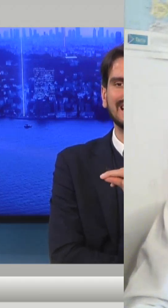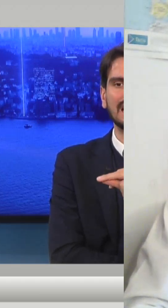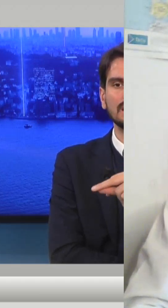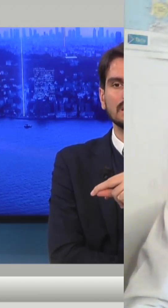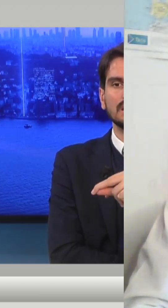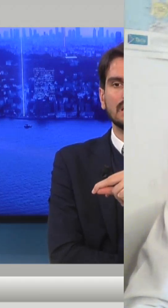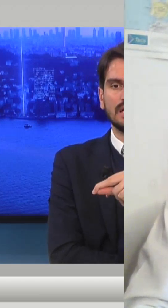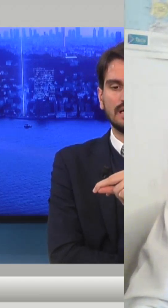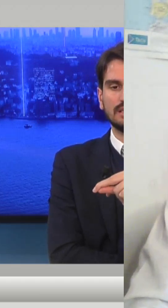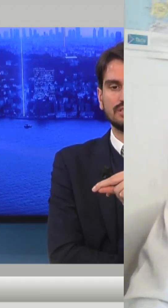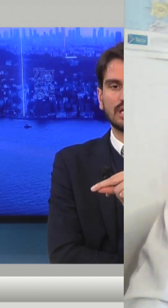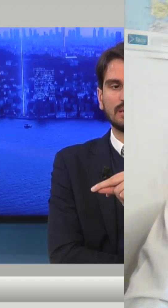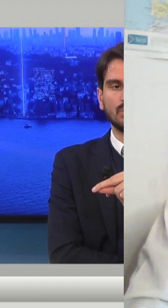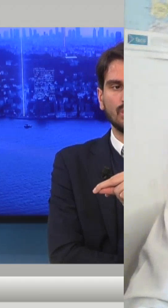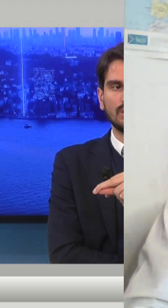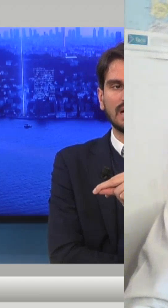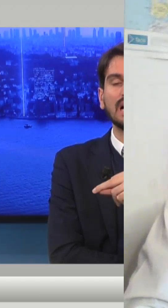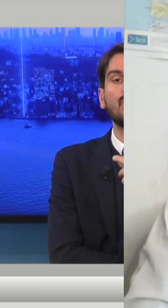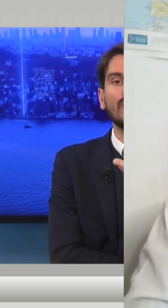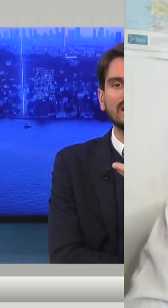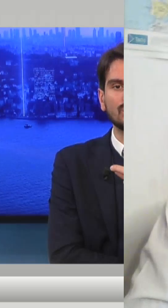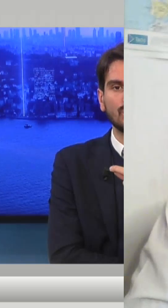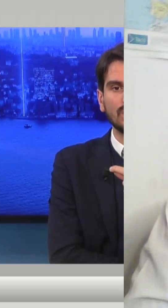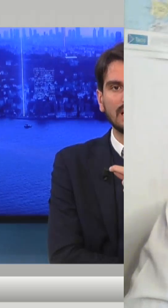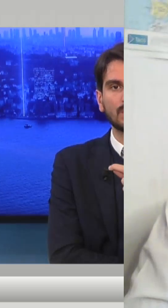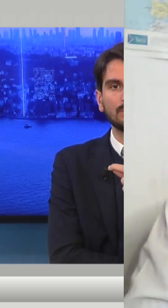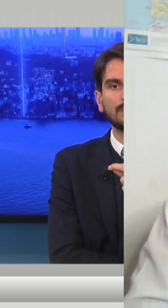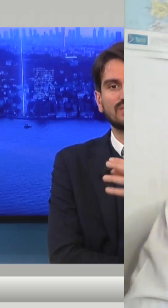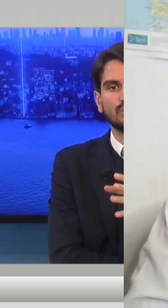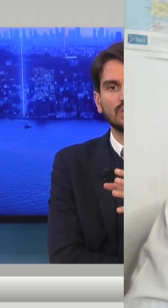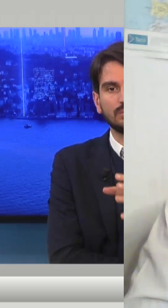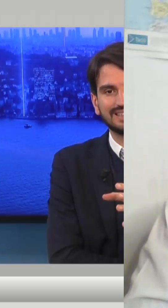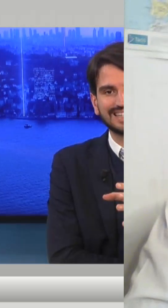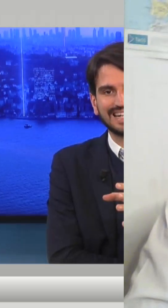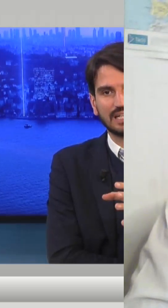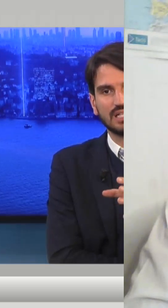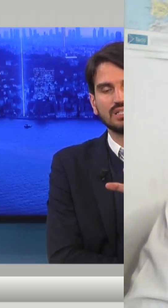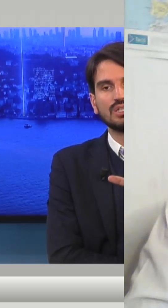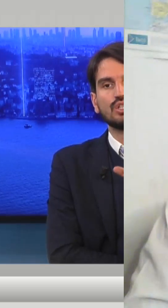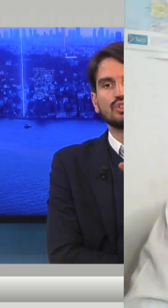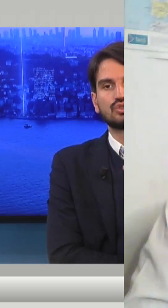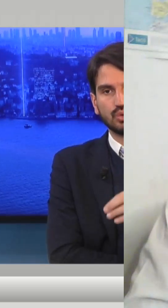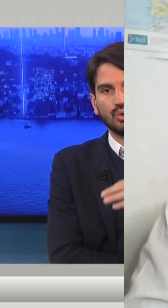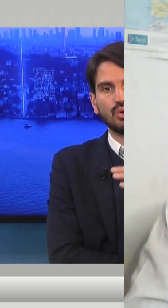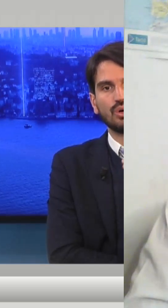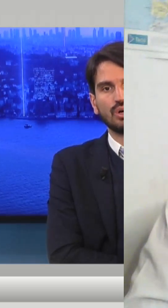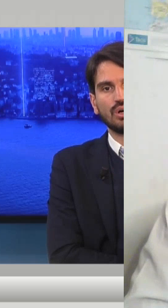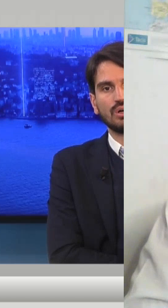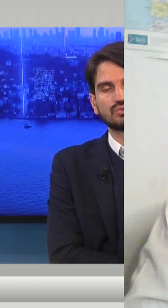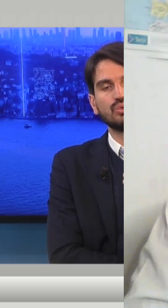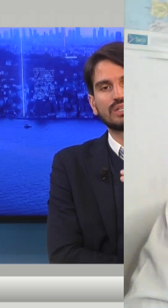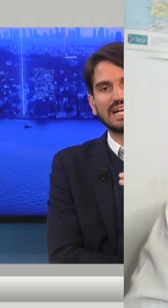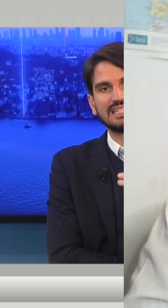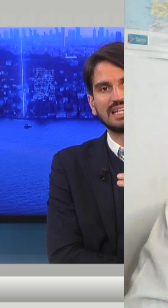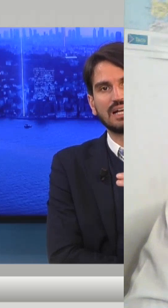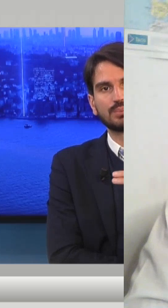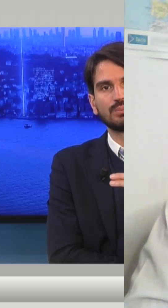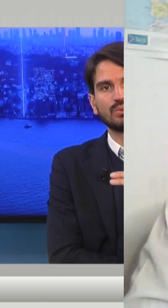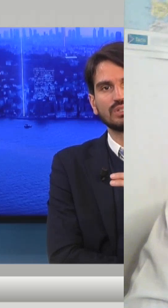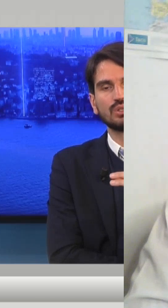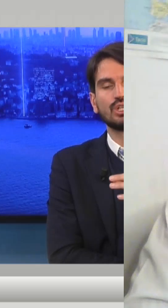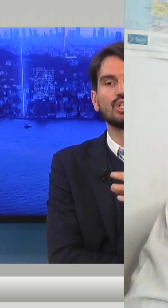Russia sta diciamo acuendo la propria pressione militare su sull'ucraina